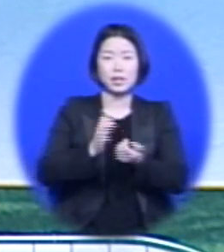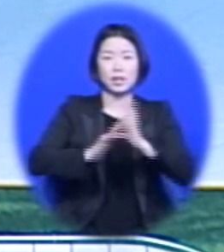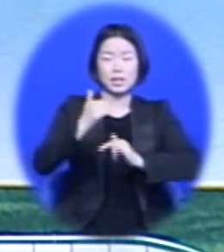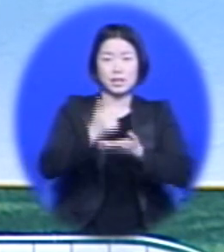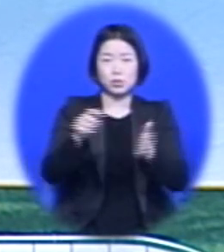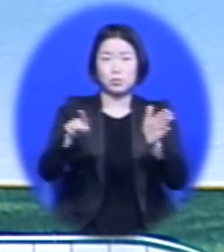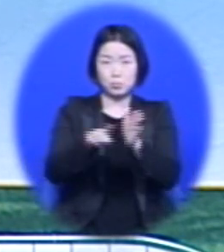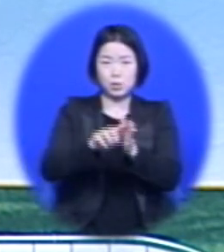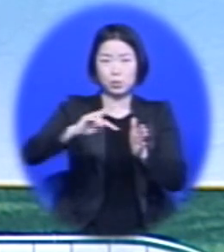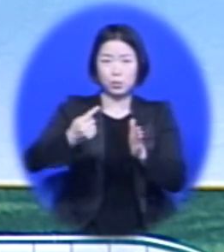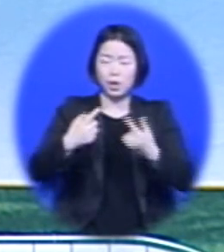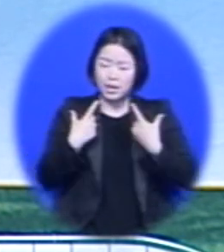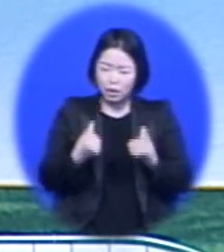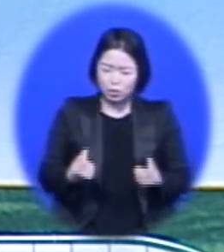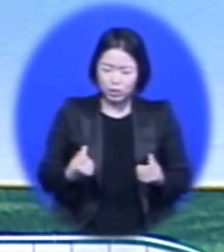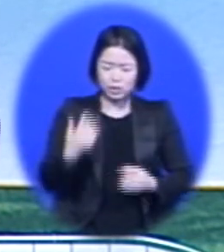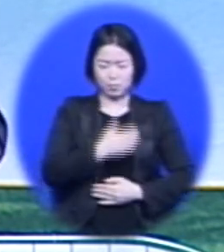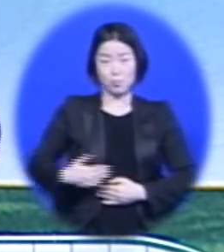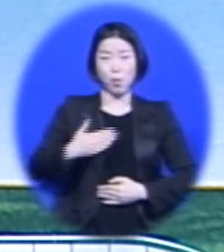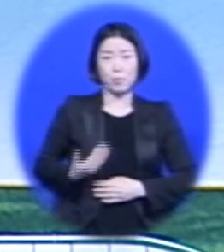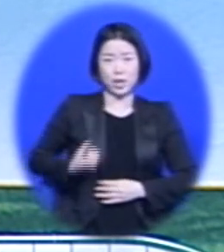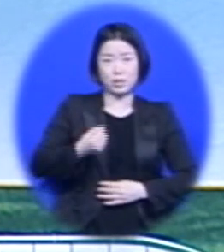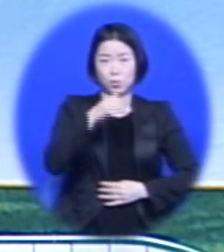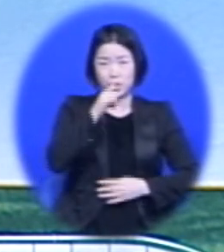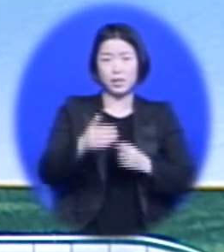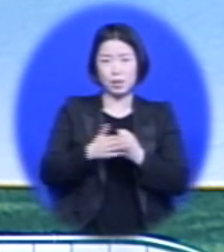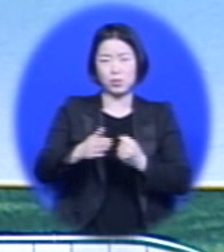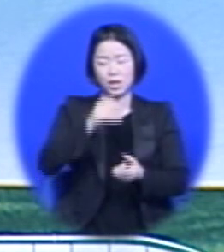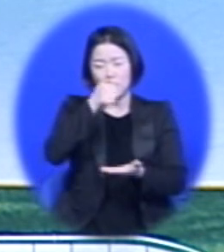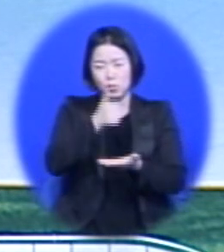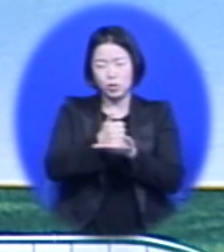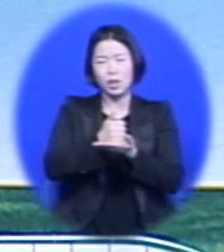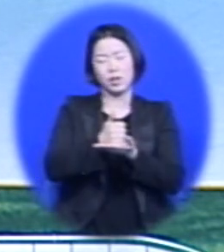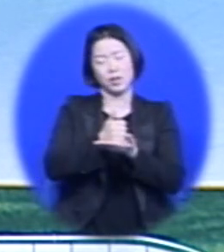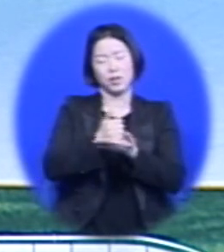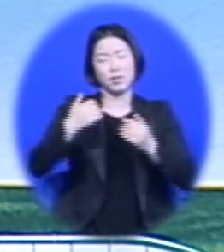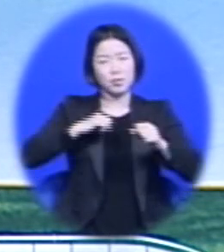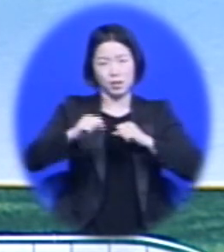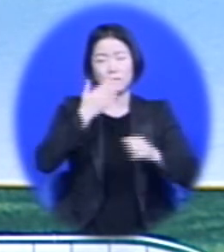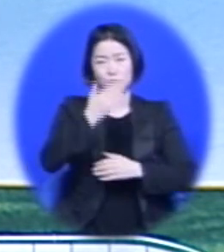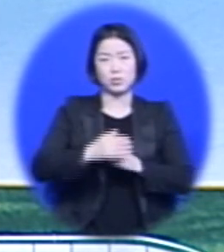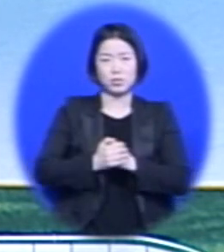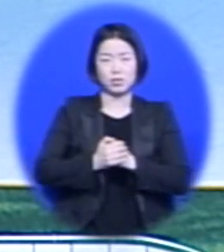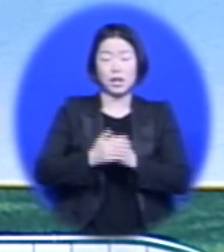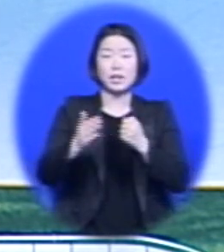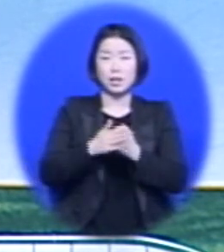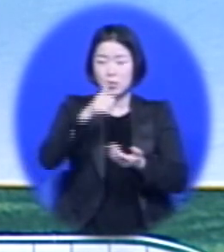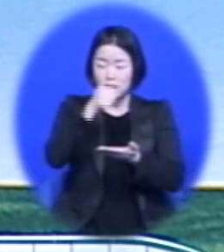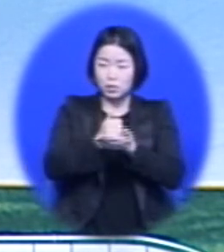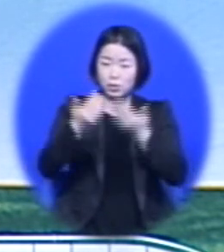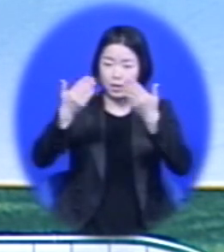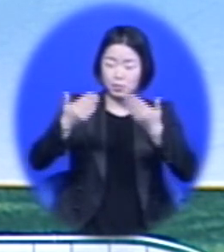예수를 믿어도 우리는 여전히 육신을 가지고 있기 때문에 죄를 지을 수 있습니다. 그러니까 정죄를 받지 않는